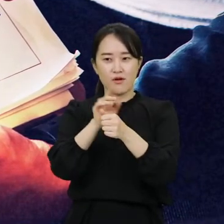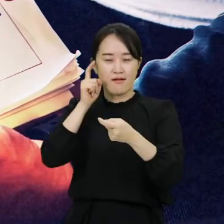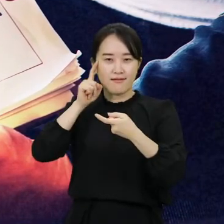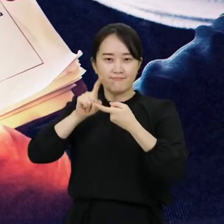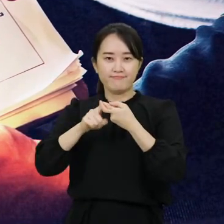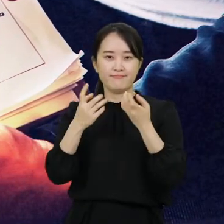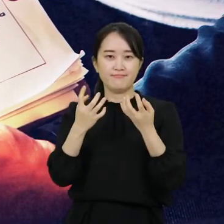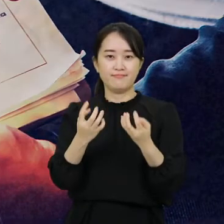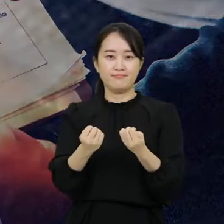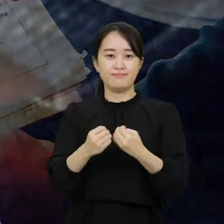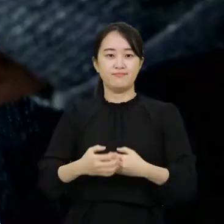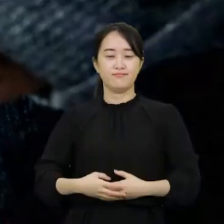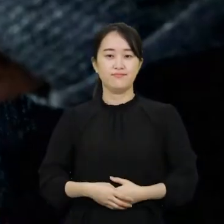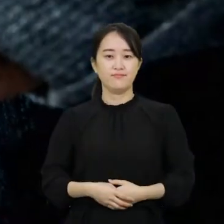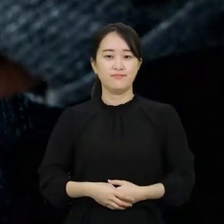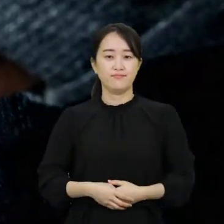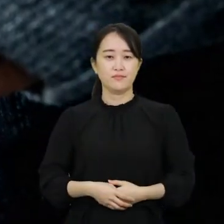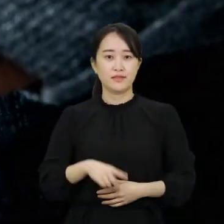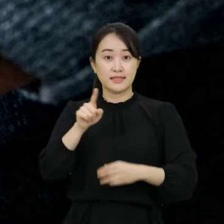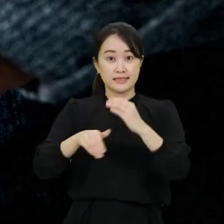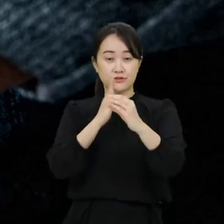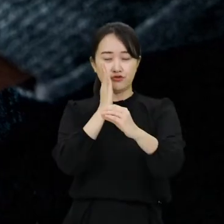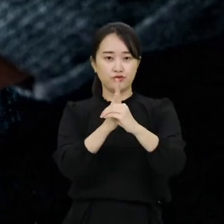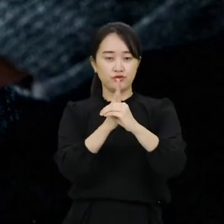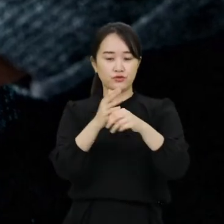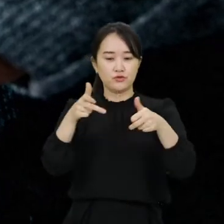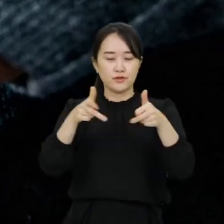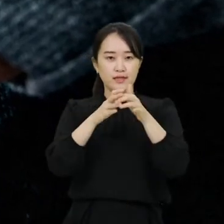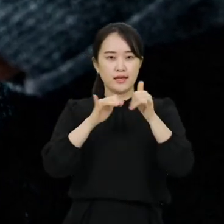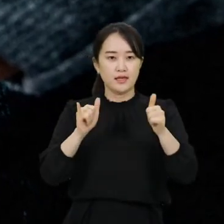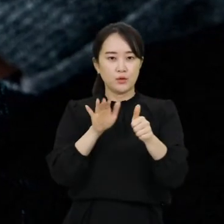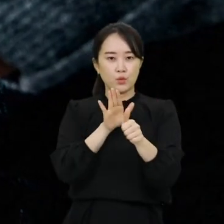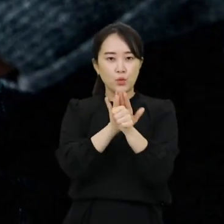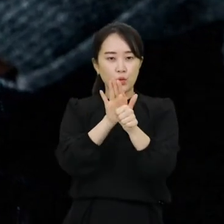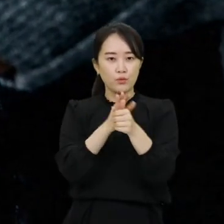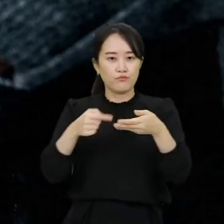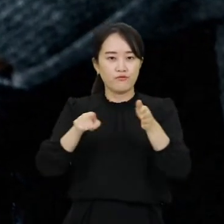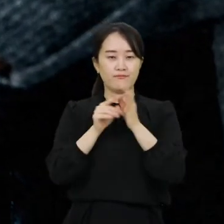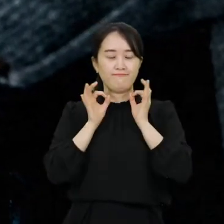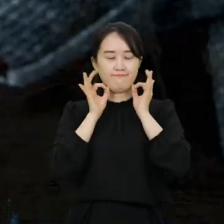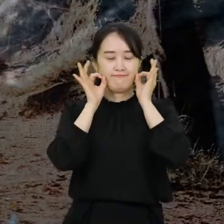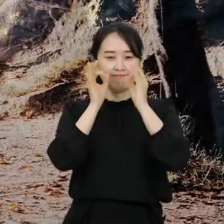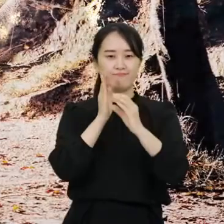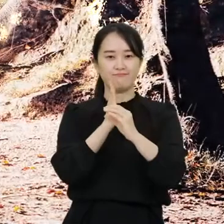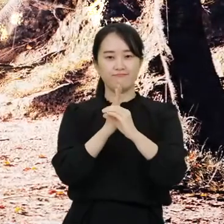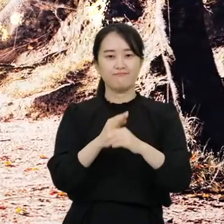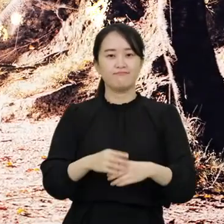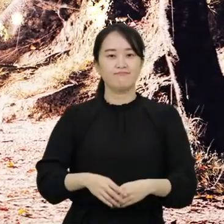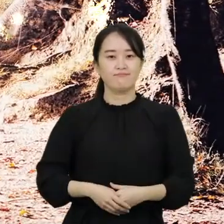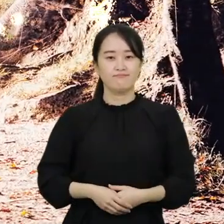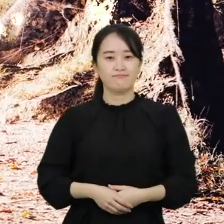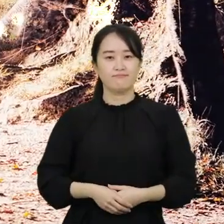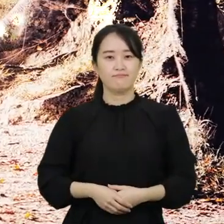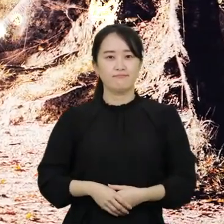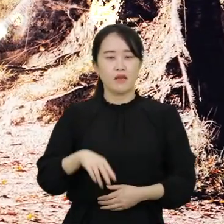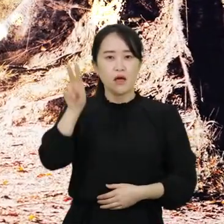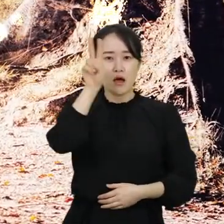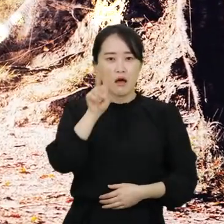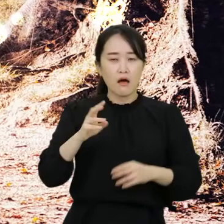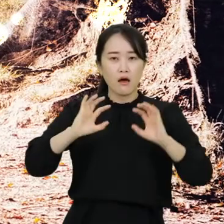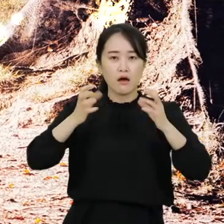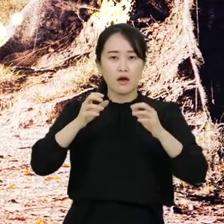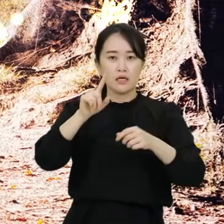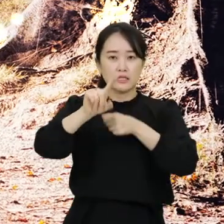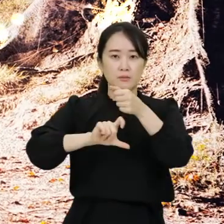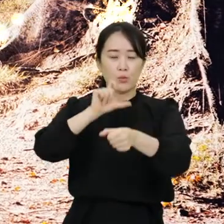관심을 두고 있는데요. 그 중에서도 장애인을 돕기 위해 노력하고 있어요. 베트남은 무려